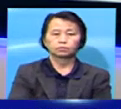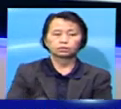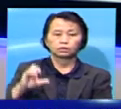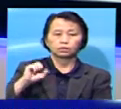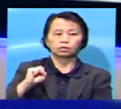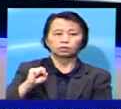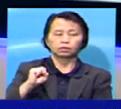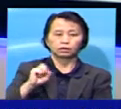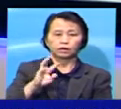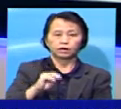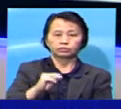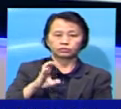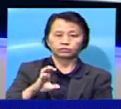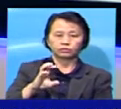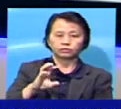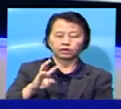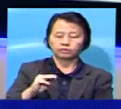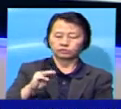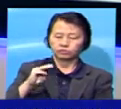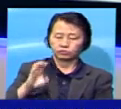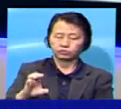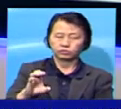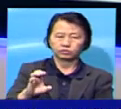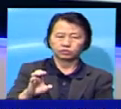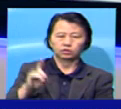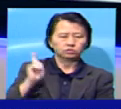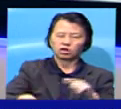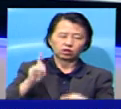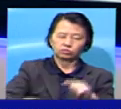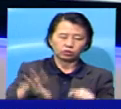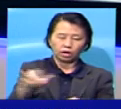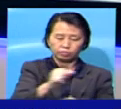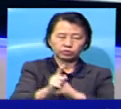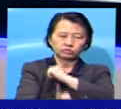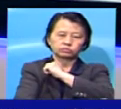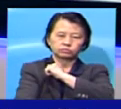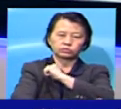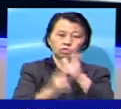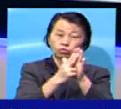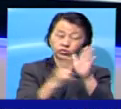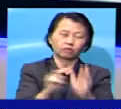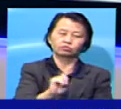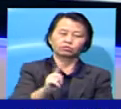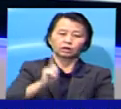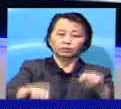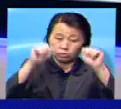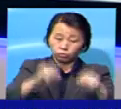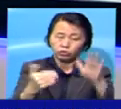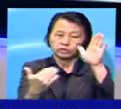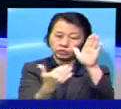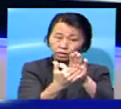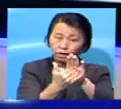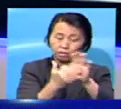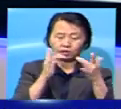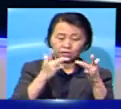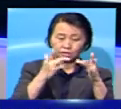Suruhanjaya Komunikasi dan Multimedia Malaysia MCMC tidak boleh mengambil tindakan undang-undang tetapi boleh menyekat laman sesawang